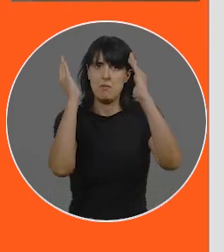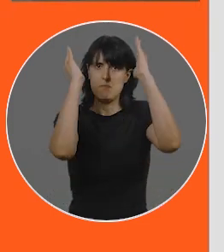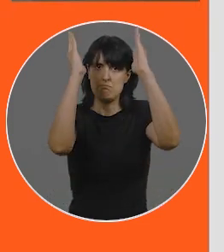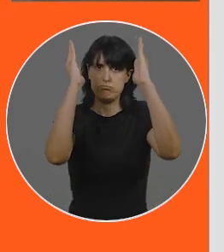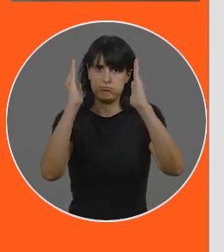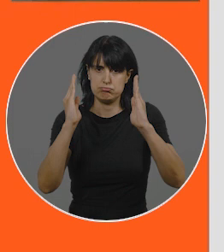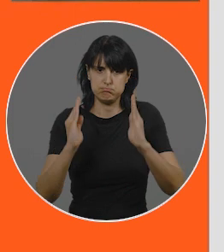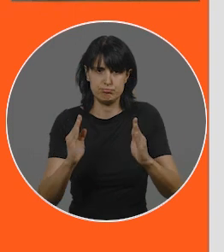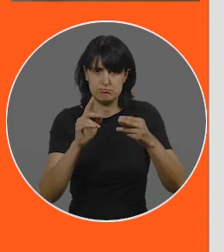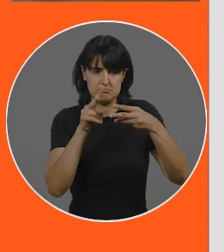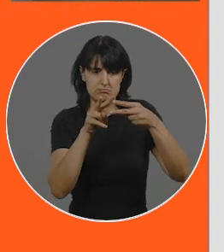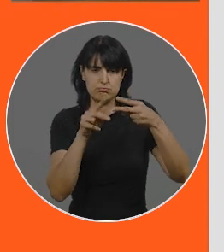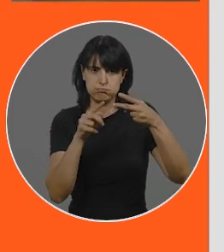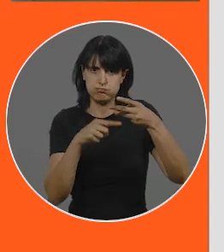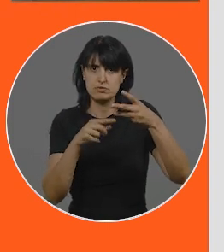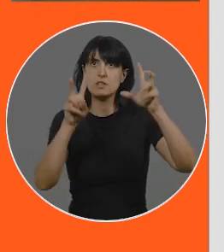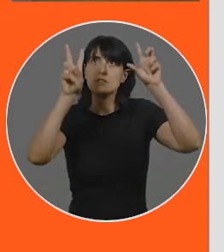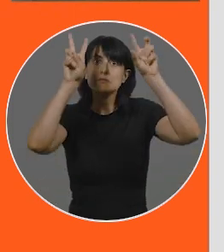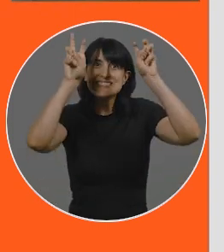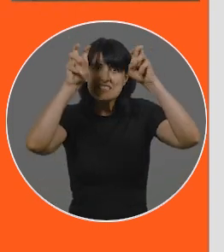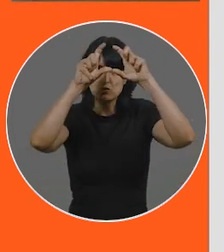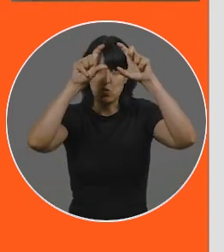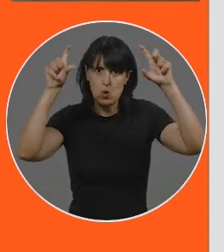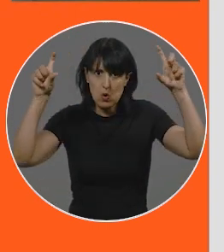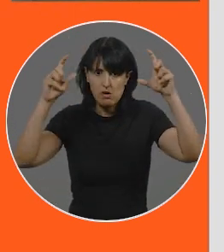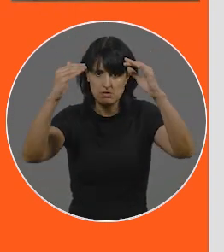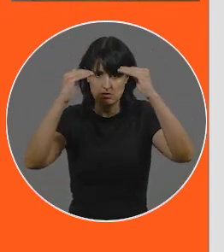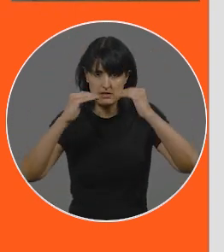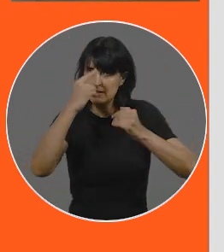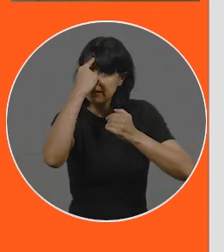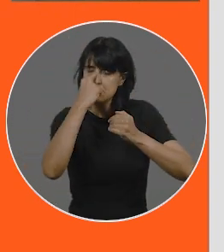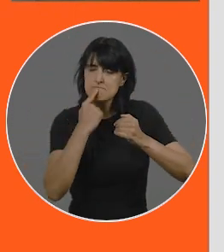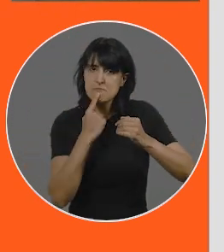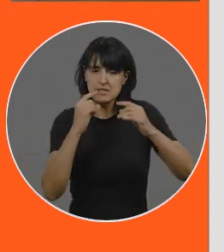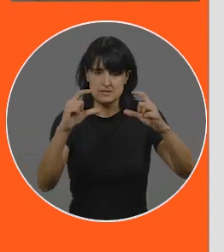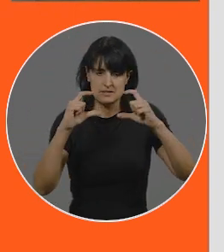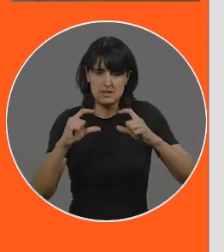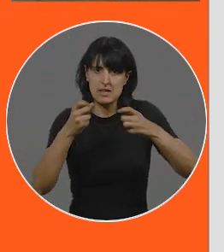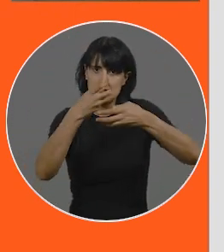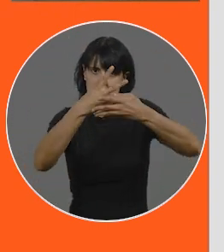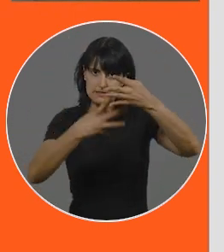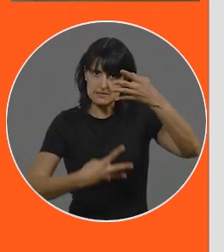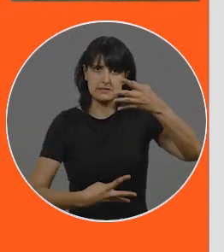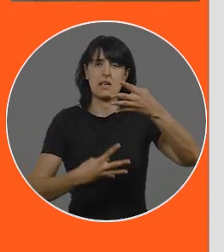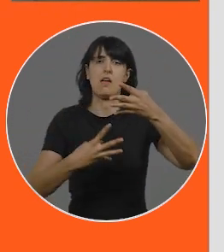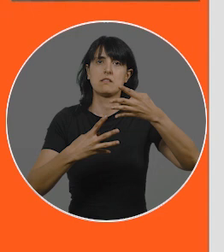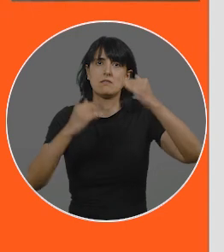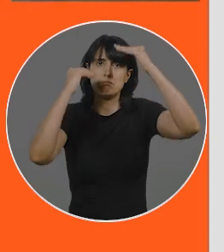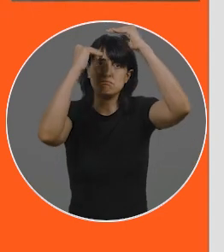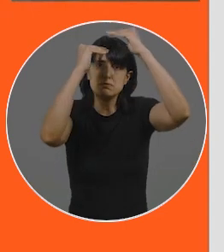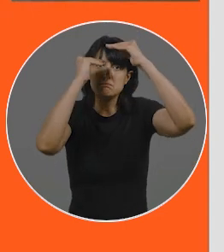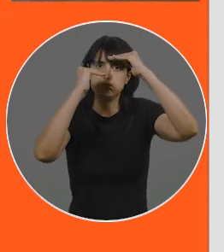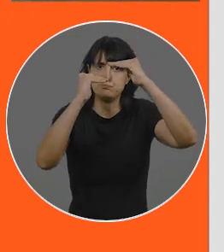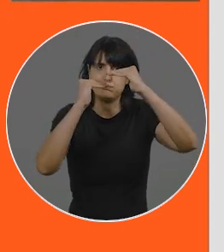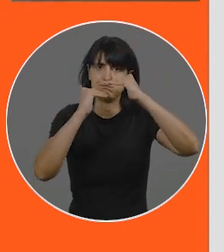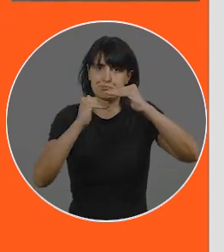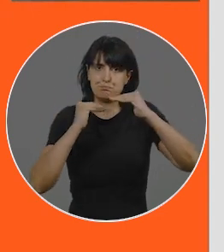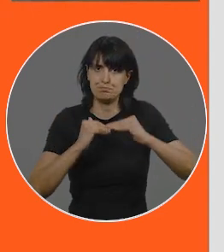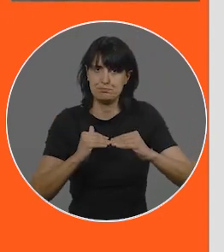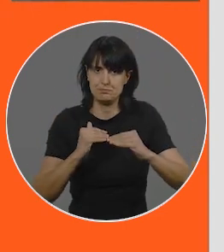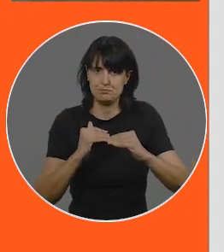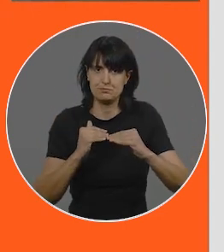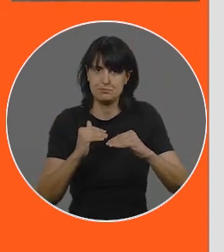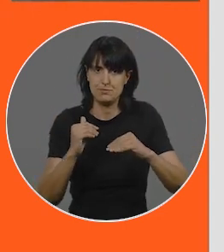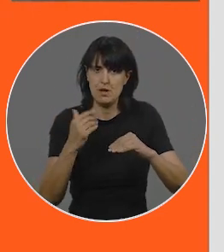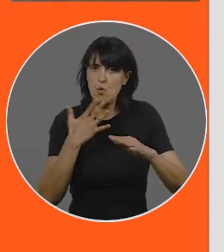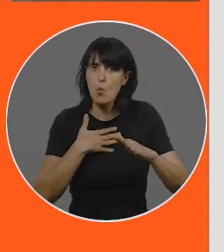Heu de tenir una estructura. Estructura 2. Solució és el títol. Després hi ha una imatge, després hi ha una llista. No? Tot això s'ha de fer